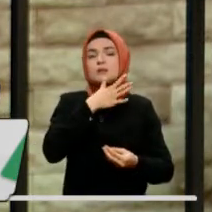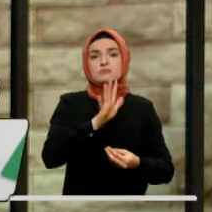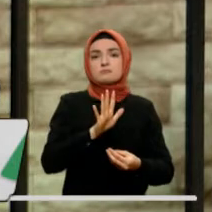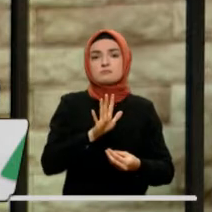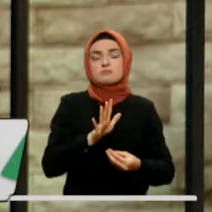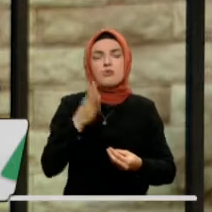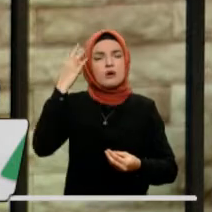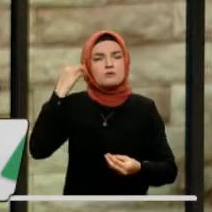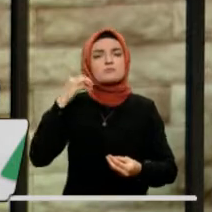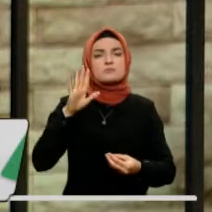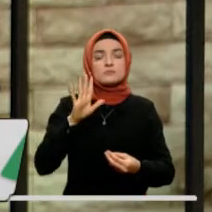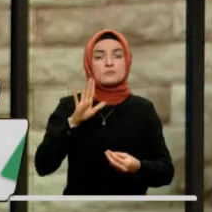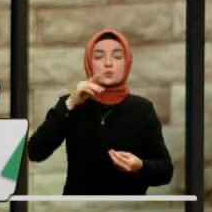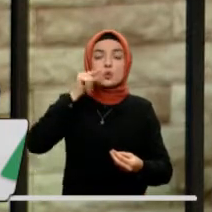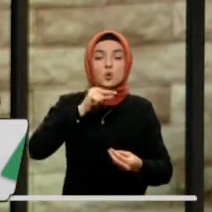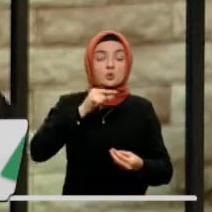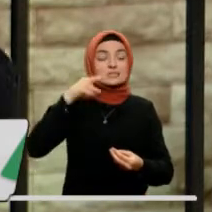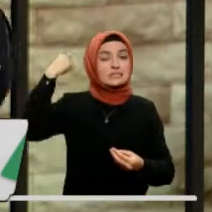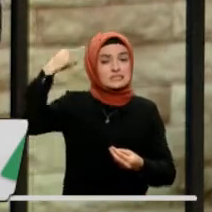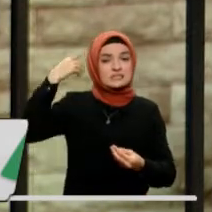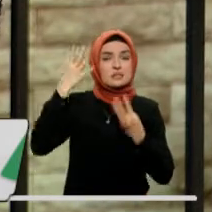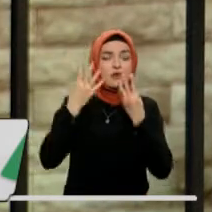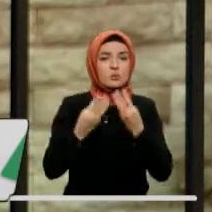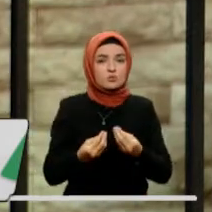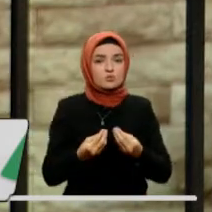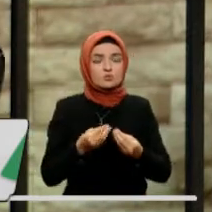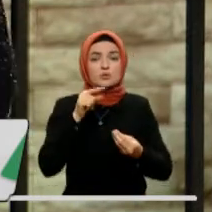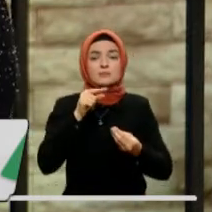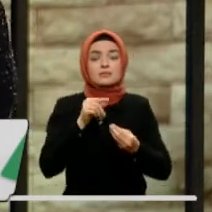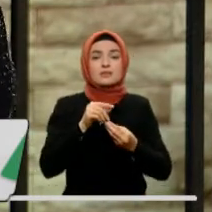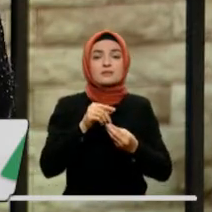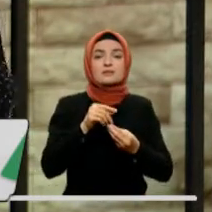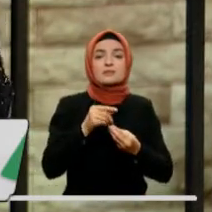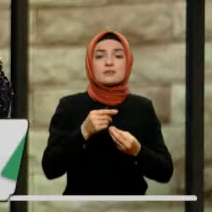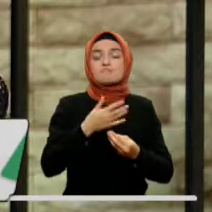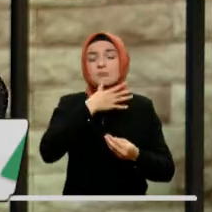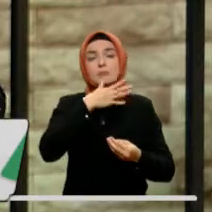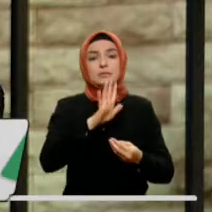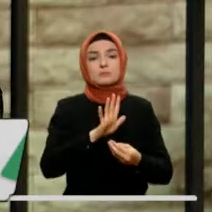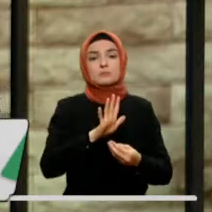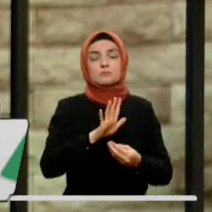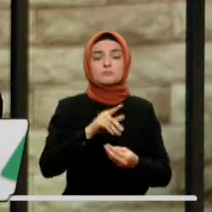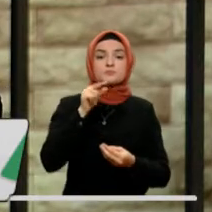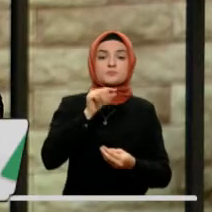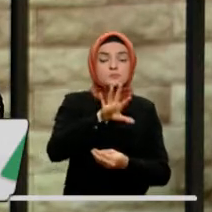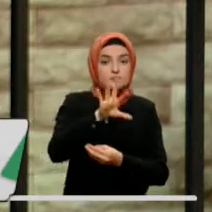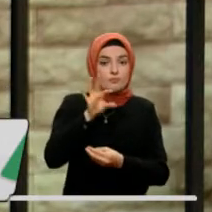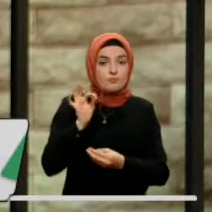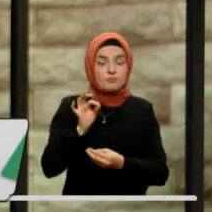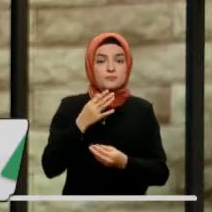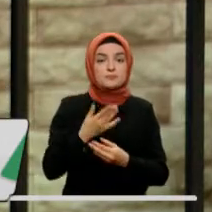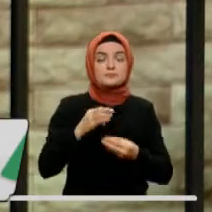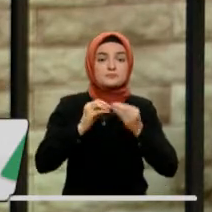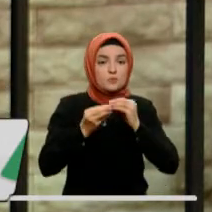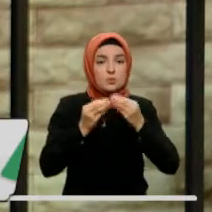farkına varmayan ya da o konuda zihinsel anlamda bir elinde bir derecelendirme olmayan çocuklar seçtikleri şeyin